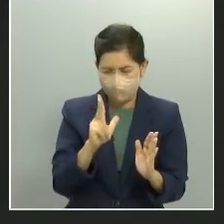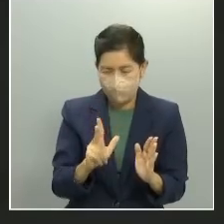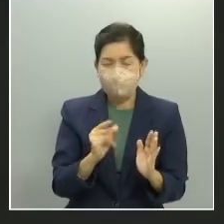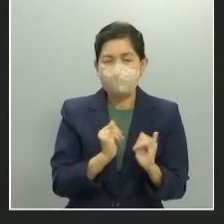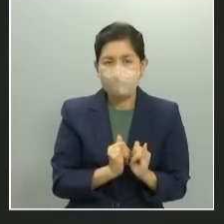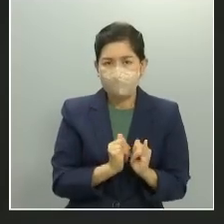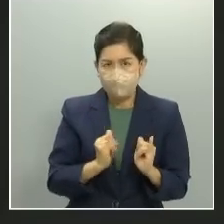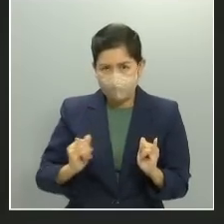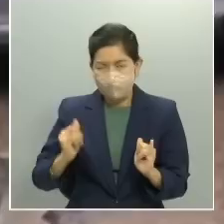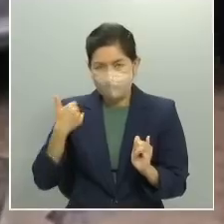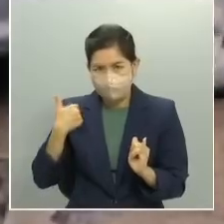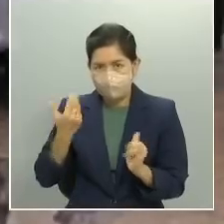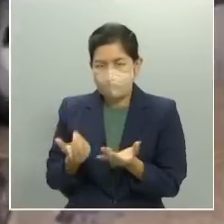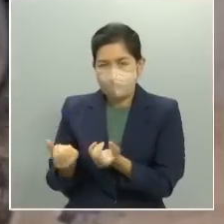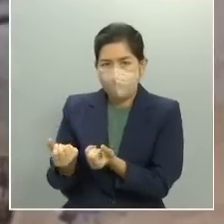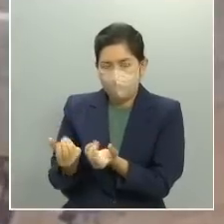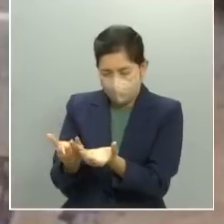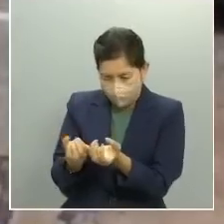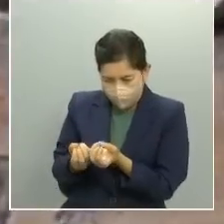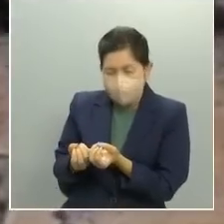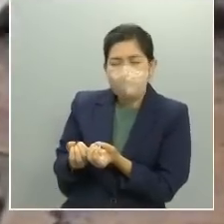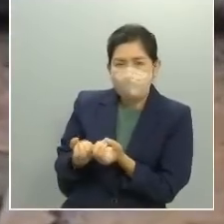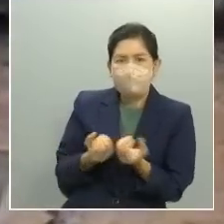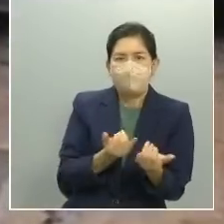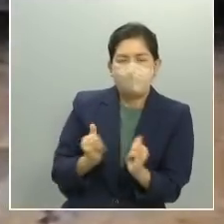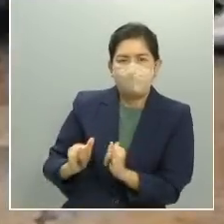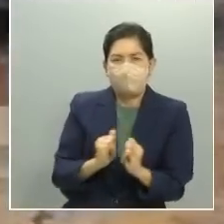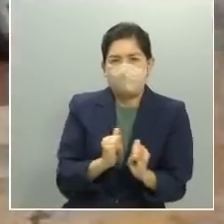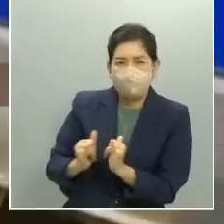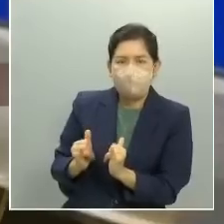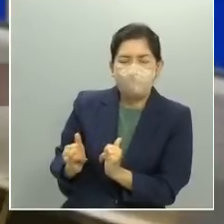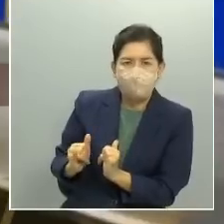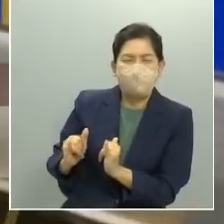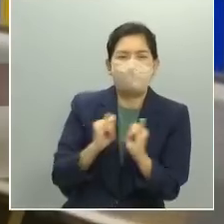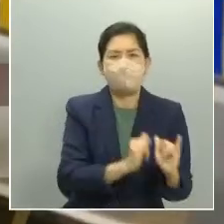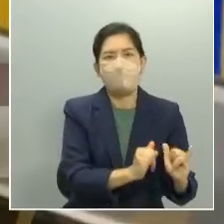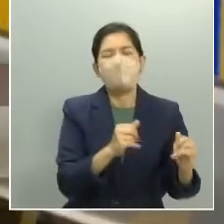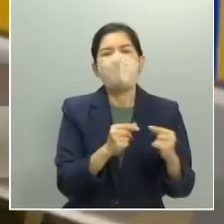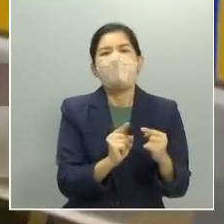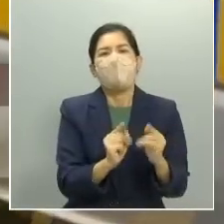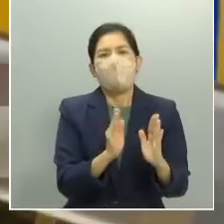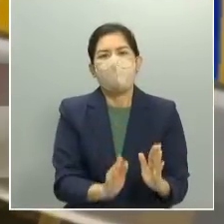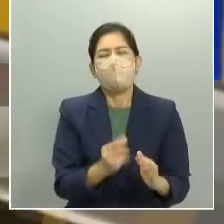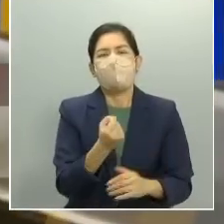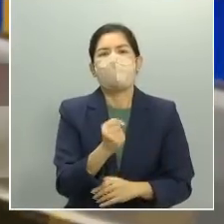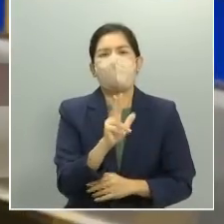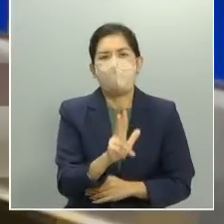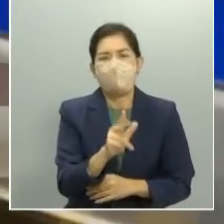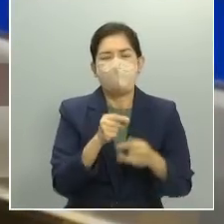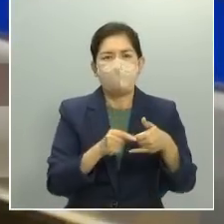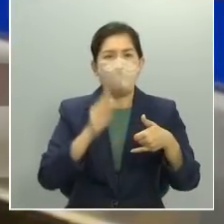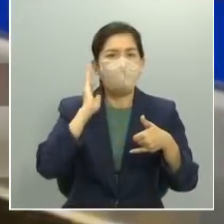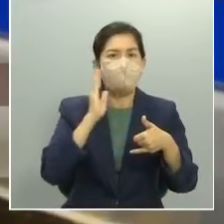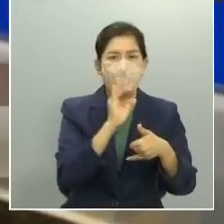ทพซึ่งเสียชีวิตในเวลาต่อมาที่โรงพยาบาลจากที่ภูตาหลวงสัตหีบ13ศพเป็นชาย9หญิง